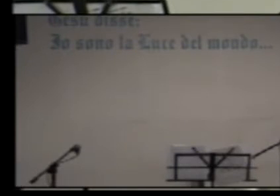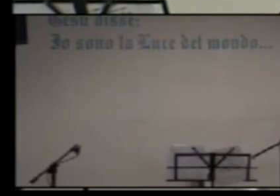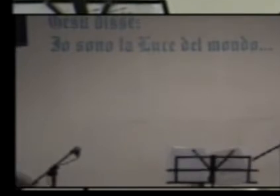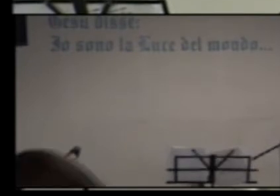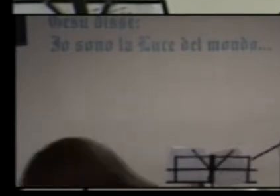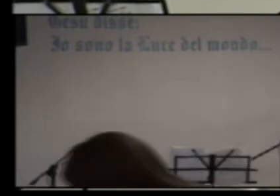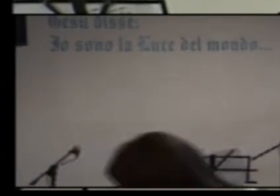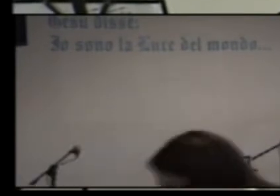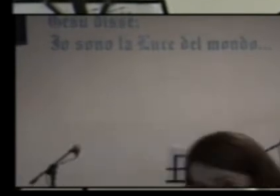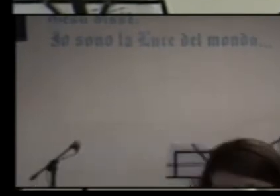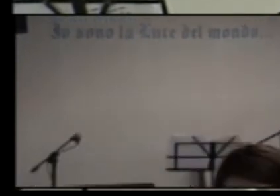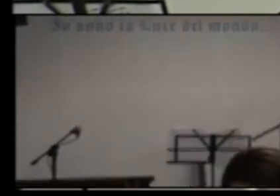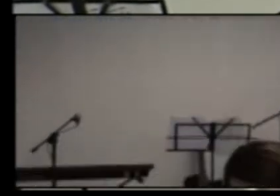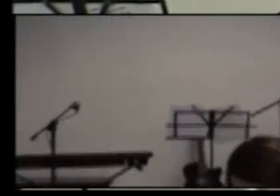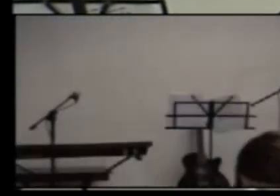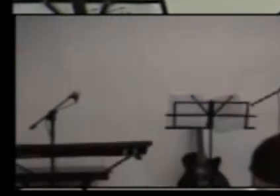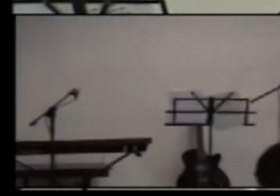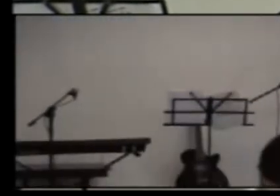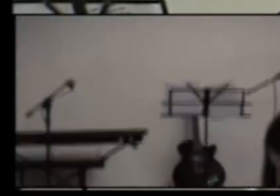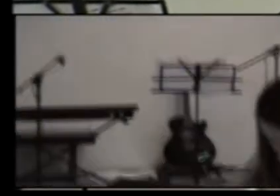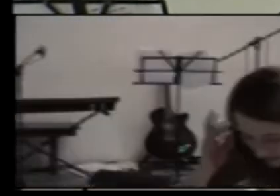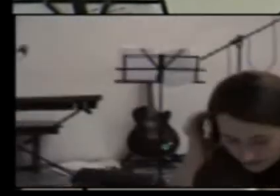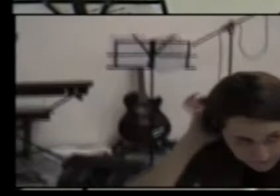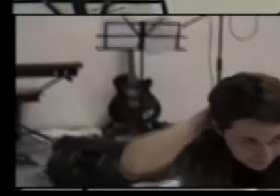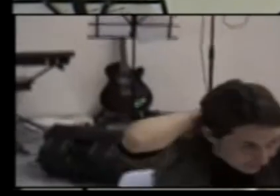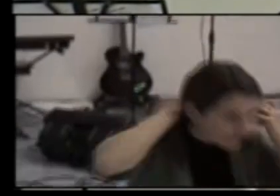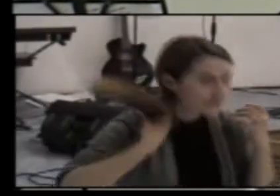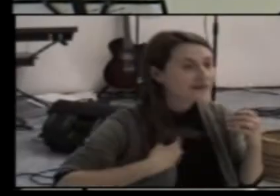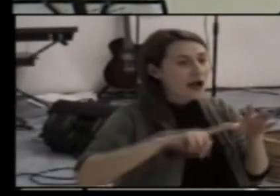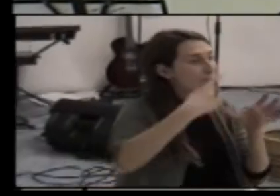strano. Andiamo in Genesi, nel capitolo 15,